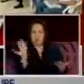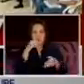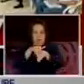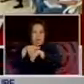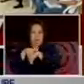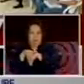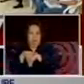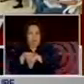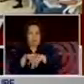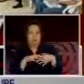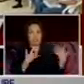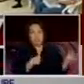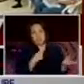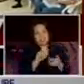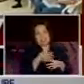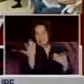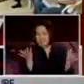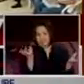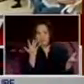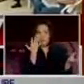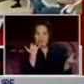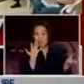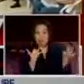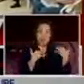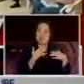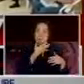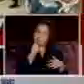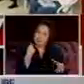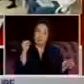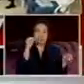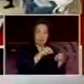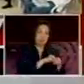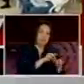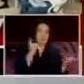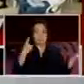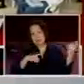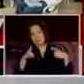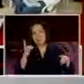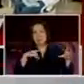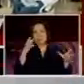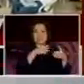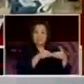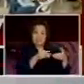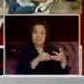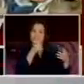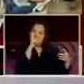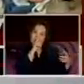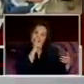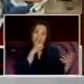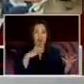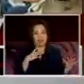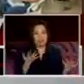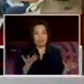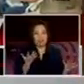loophole? Well, if that is the case, then let us all just put our assets in dollars and know the purpose of the sal and